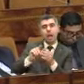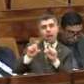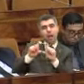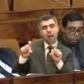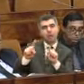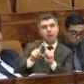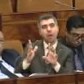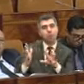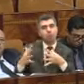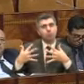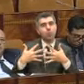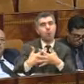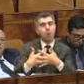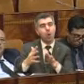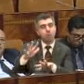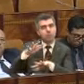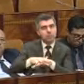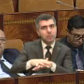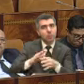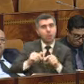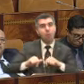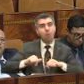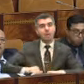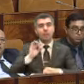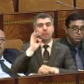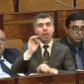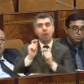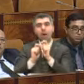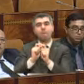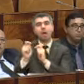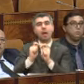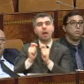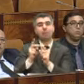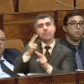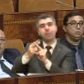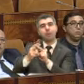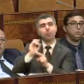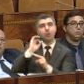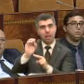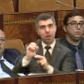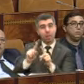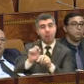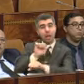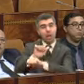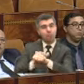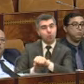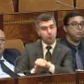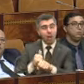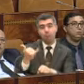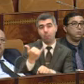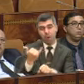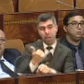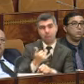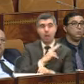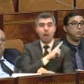نجمعوا هاد الناس وننظموهم، وانتوما كوزارة تفاوضوا باسمهم باش تكون عندهم التغطية الصحية مع شركة